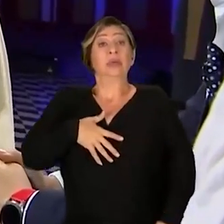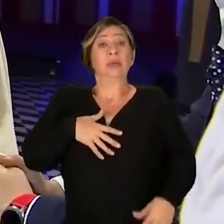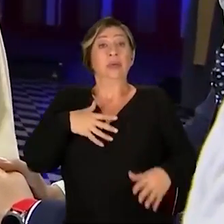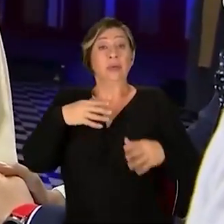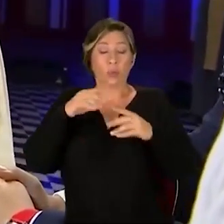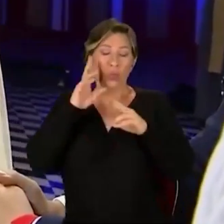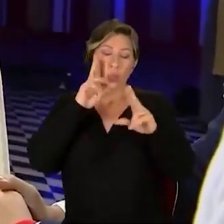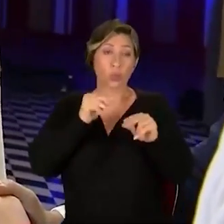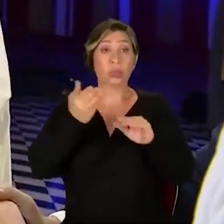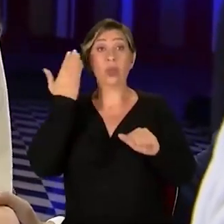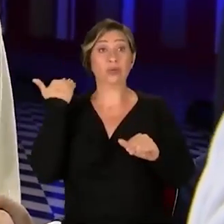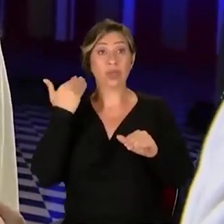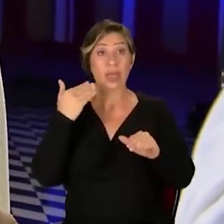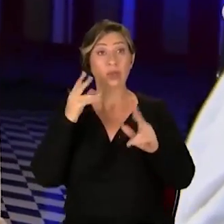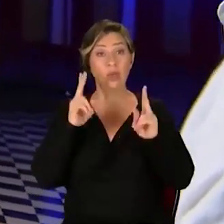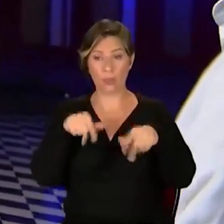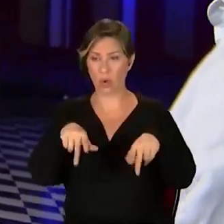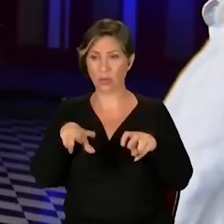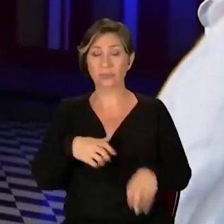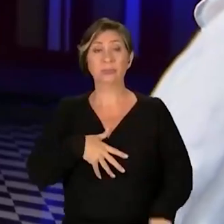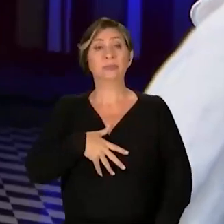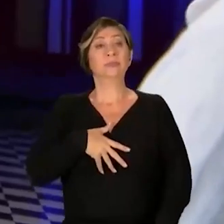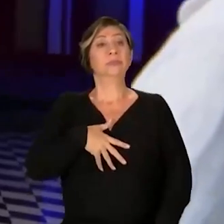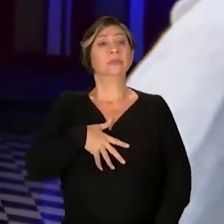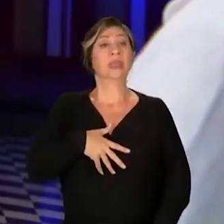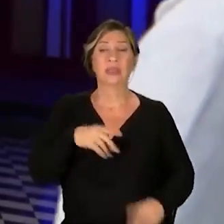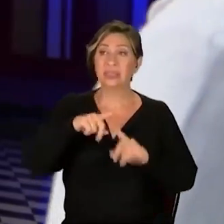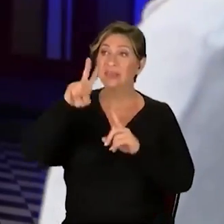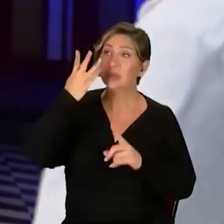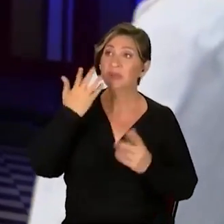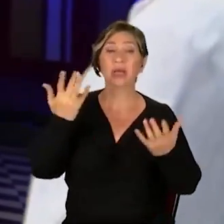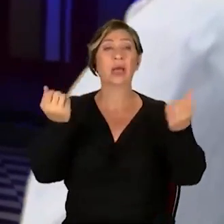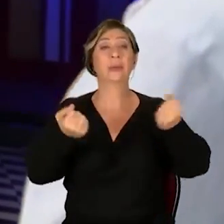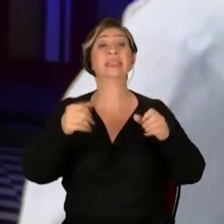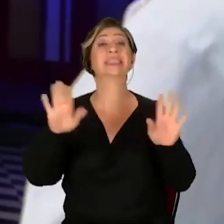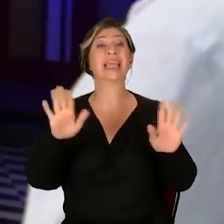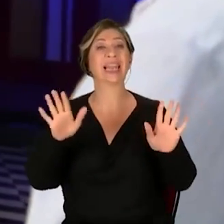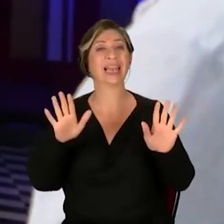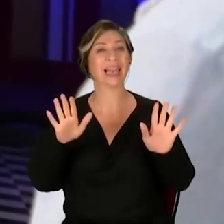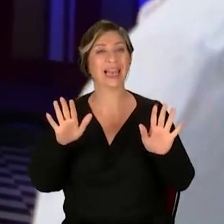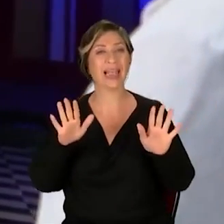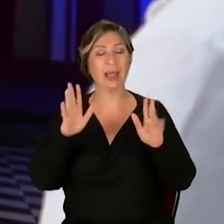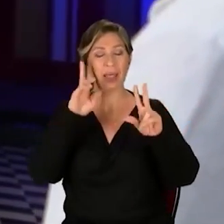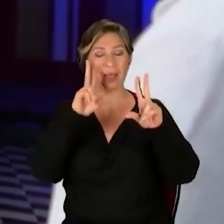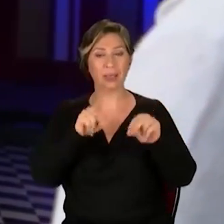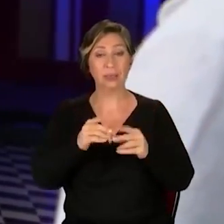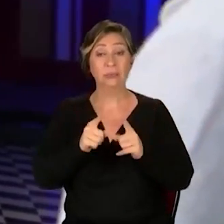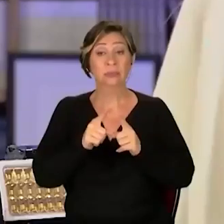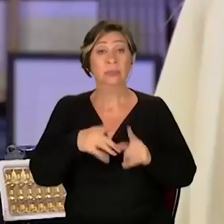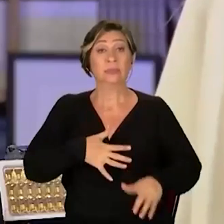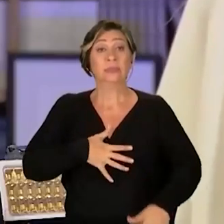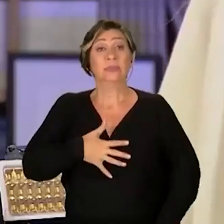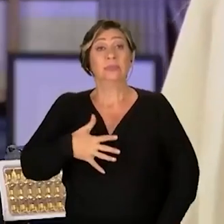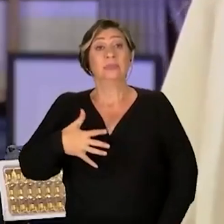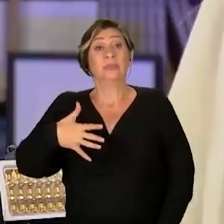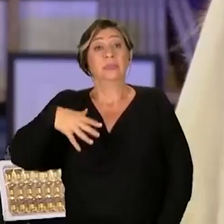uyku esnasından önce. Bunu normal hayatta burada otururken veya televizyon izlerken veya araba kullanırken değil tabii ki ama yatağa girdiğinizde derin uzun